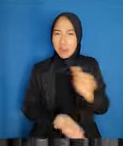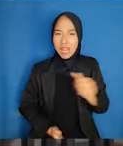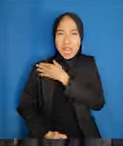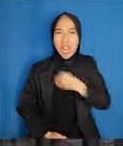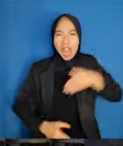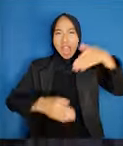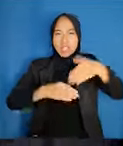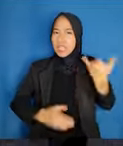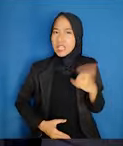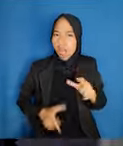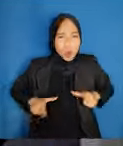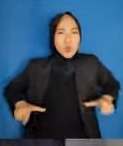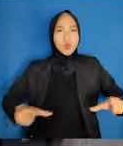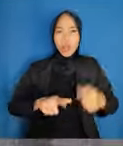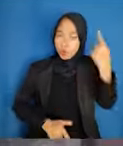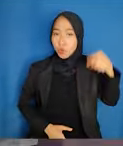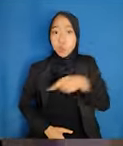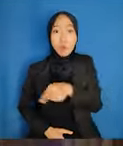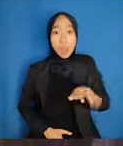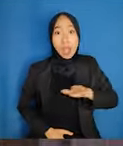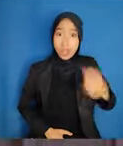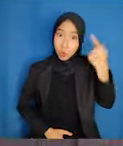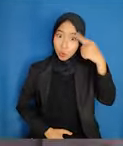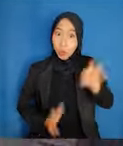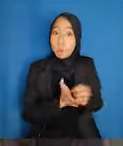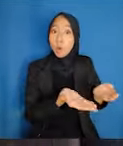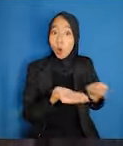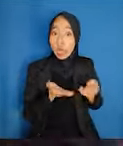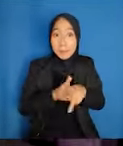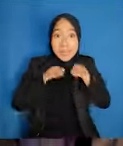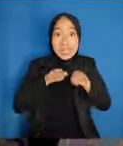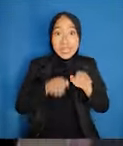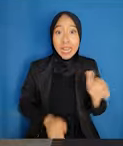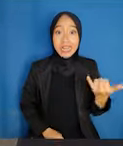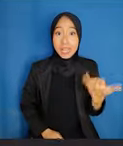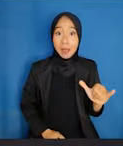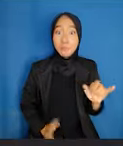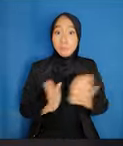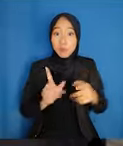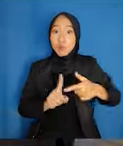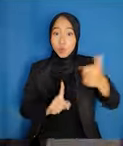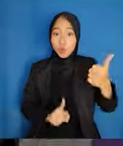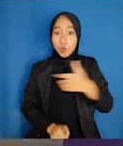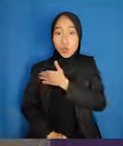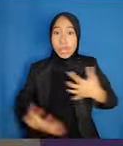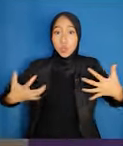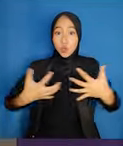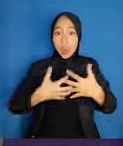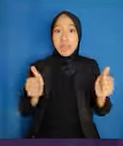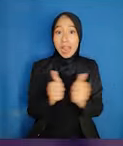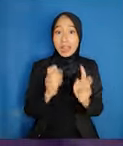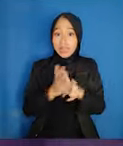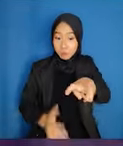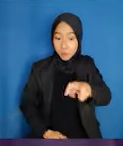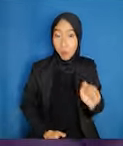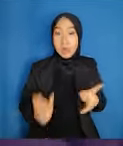kepada semua anak untuk memperoleh pendidikan yang bermutu dan sesuai dengan kebutuhan individu peserta didik tanpa diskriminasi.